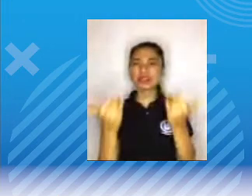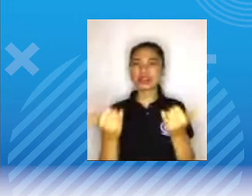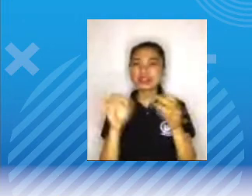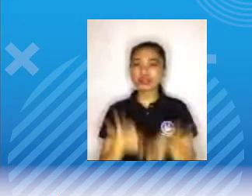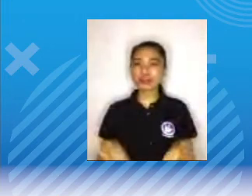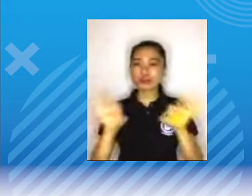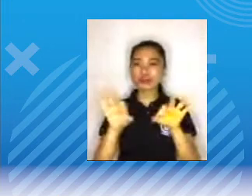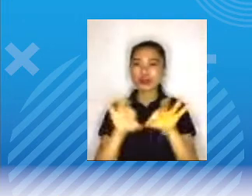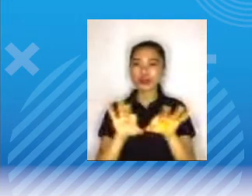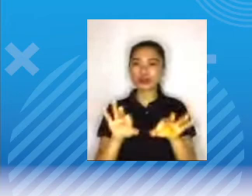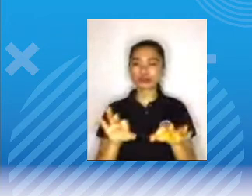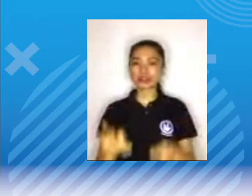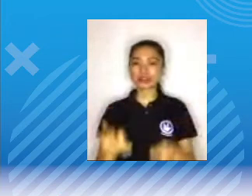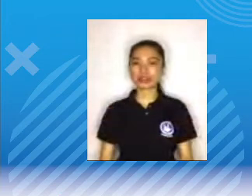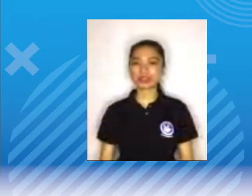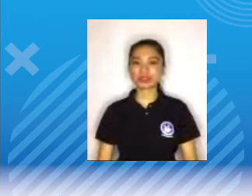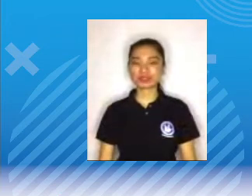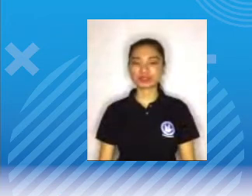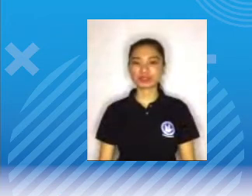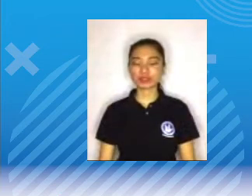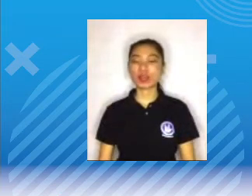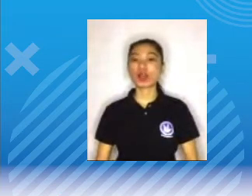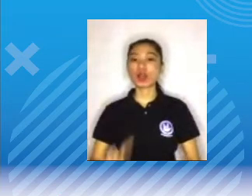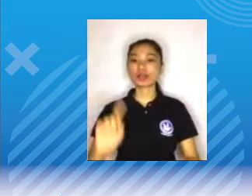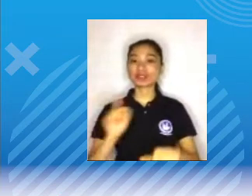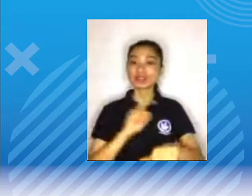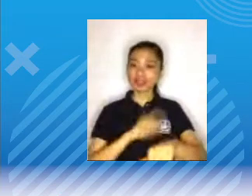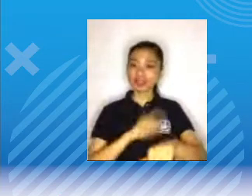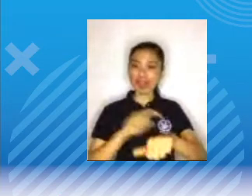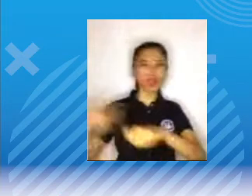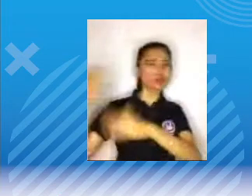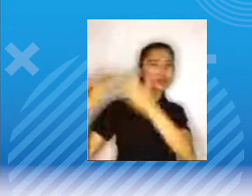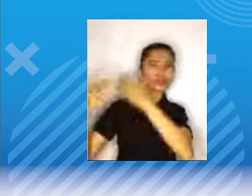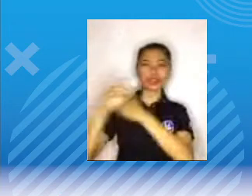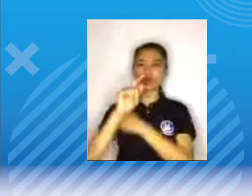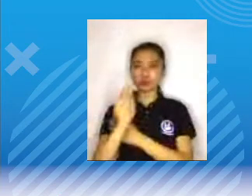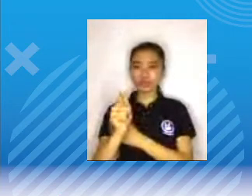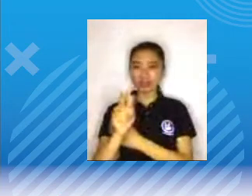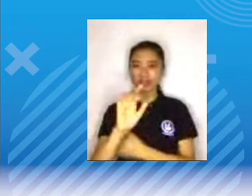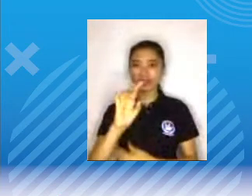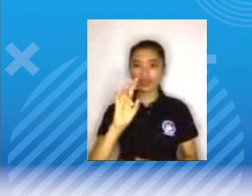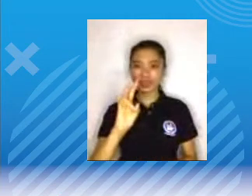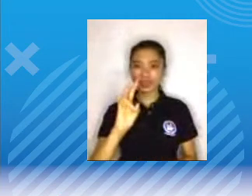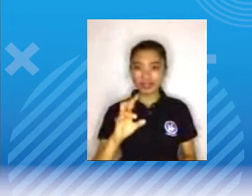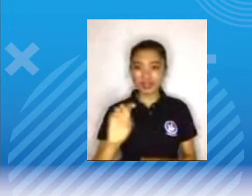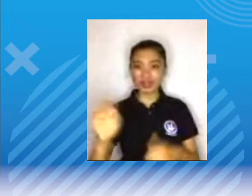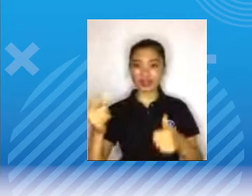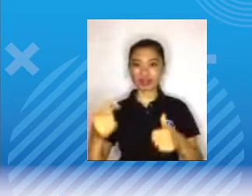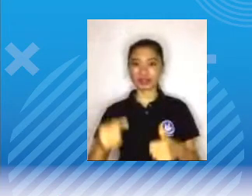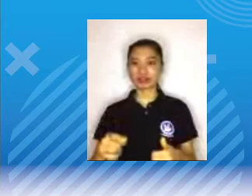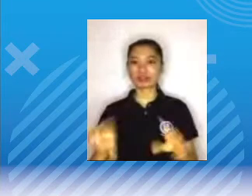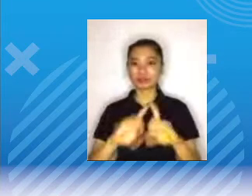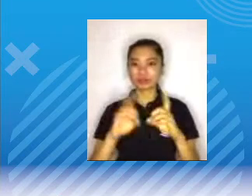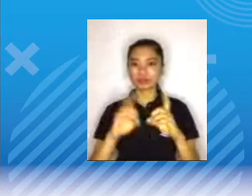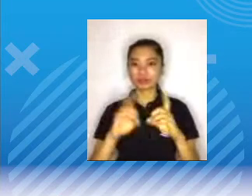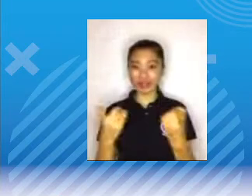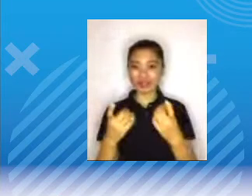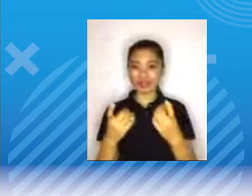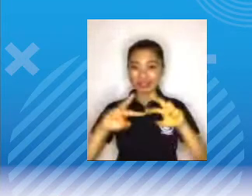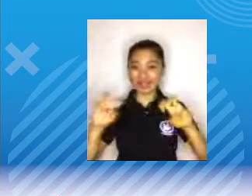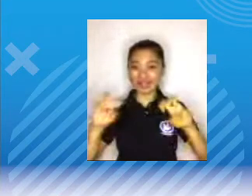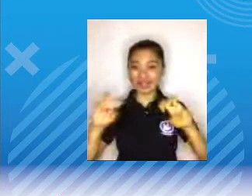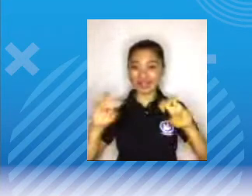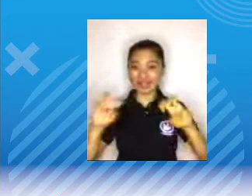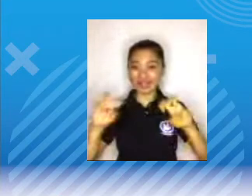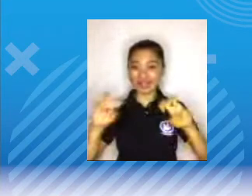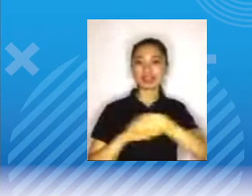pa noong taong 2018, isinasagawa na po ng DepEd ang Research O Clock. Isa po itong Research Dissemination Forum kung